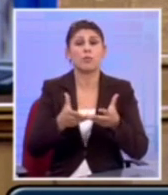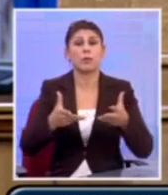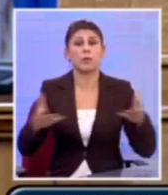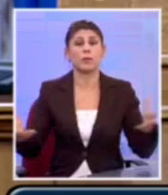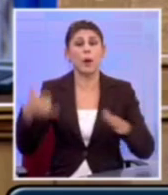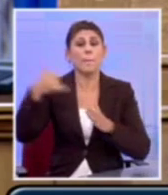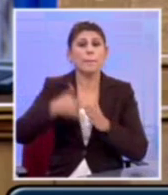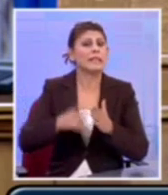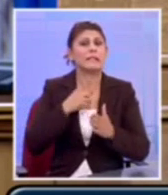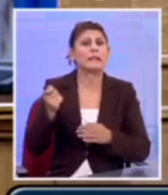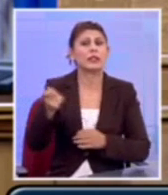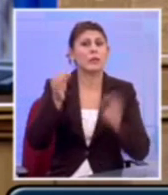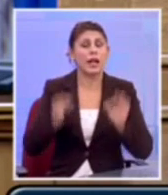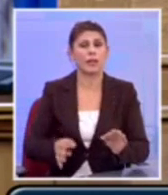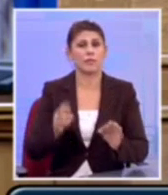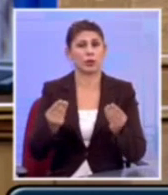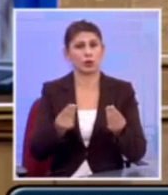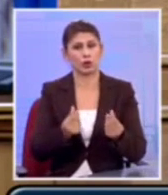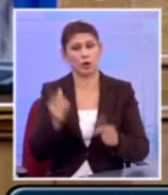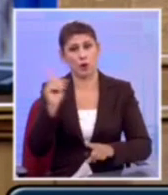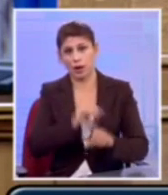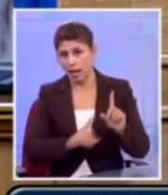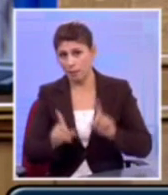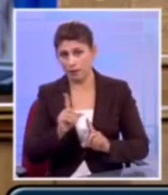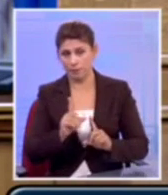του, για τον τρόπο με τον οποίο κάποιοι